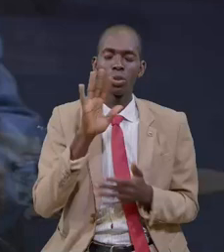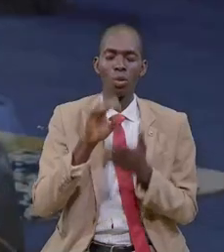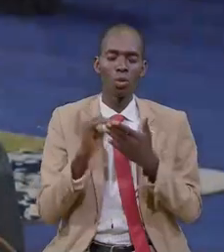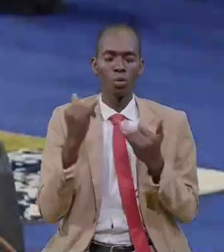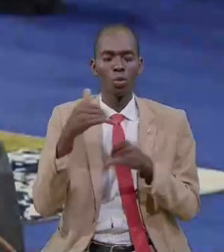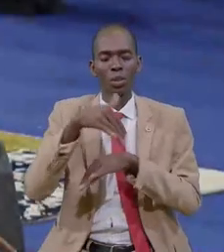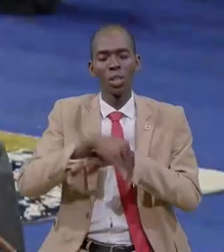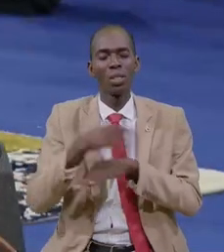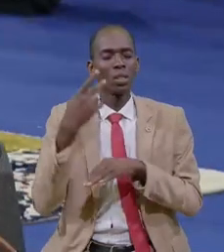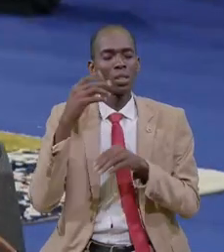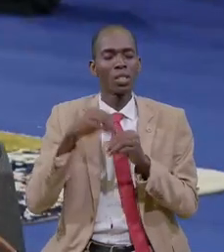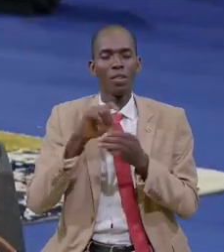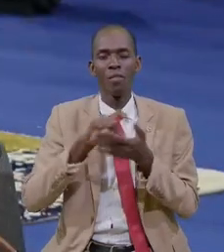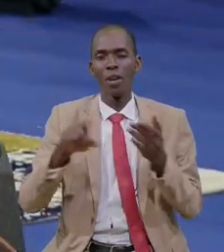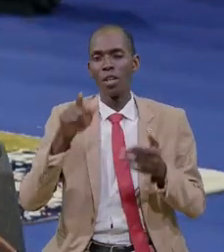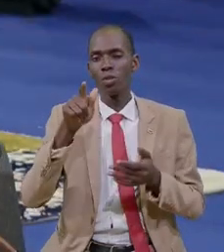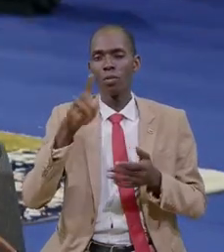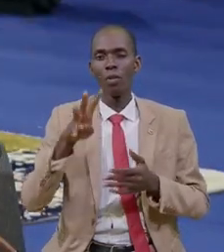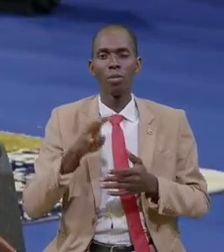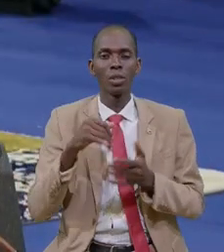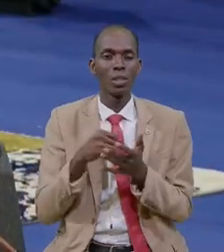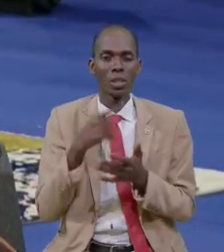24. Verset 24. Il dit.